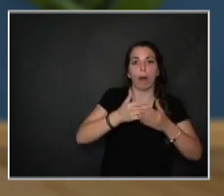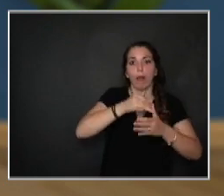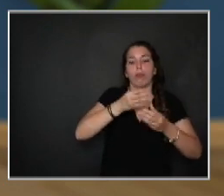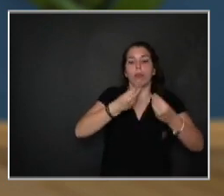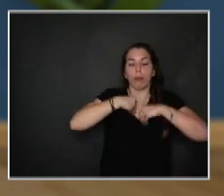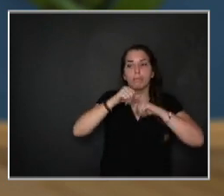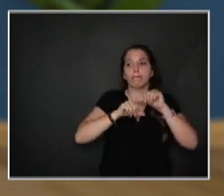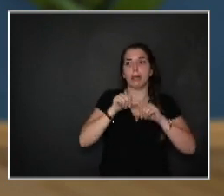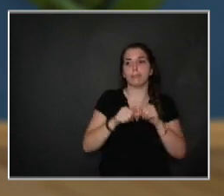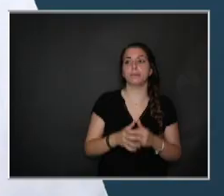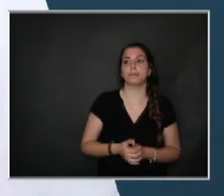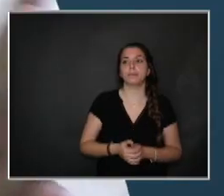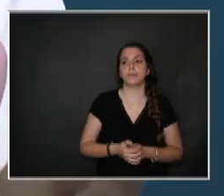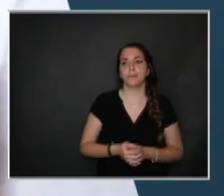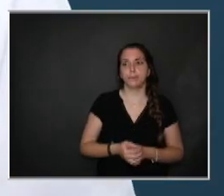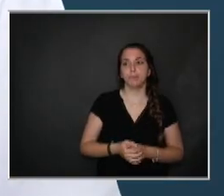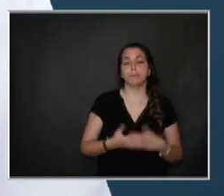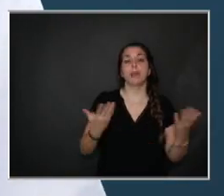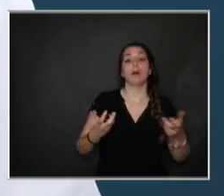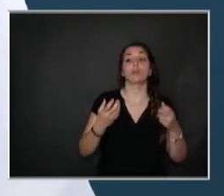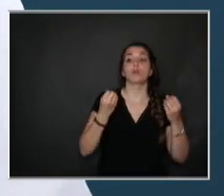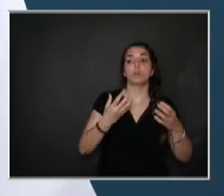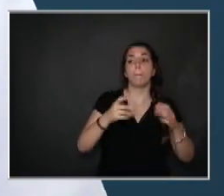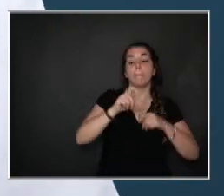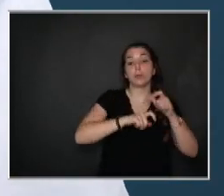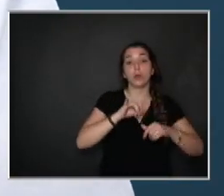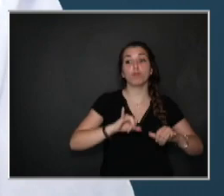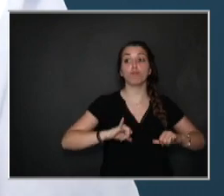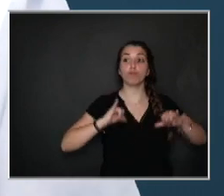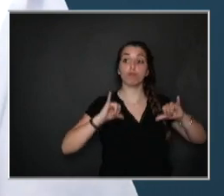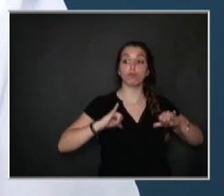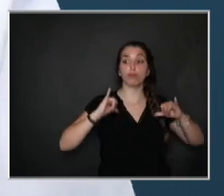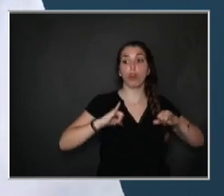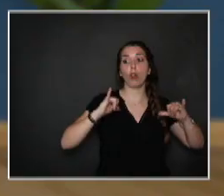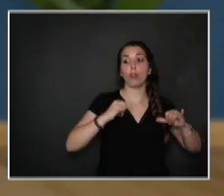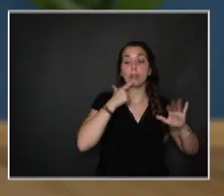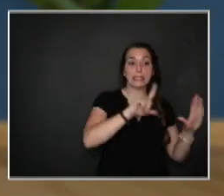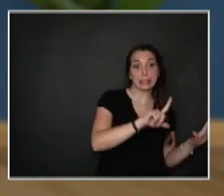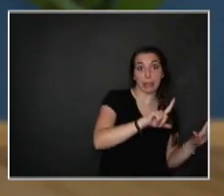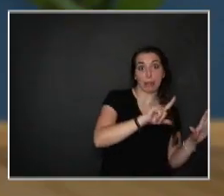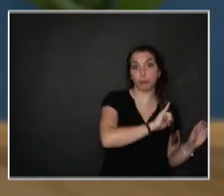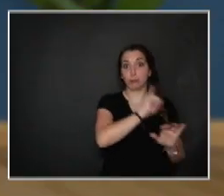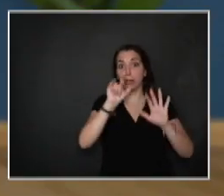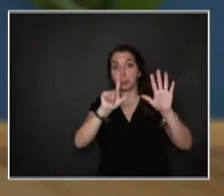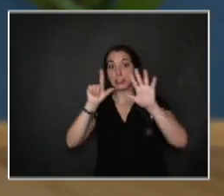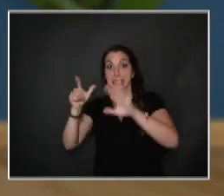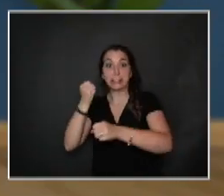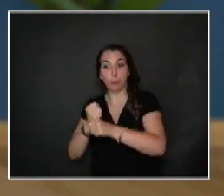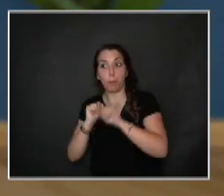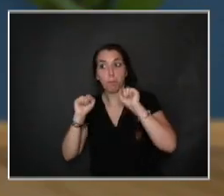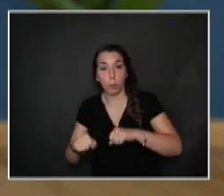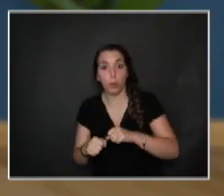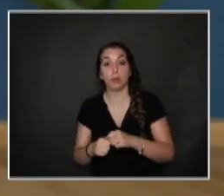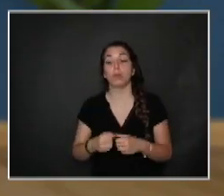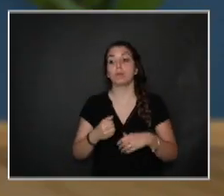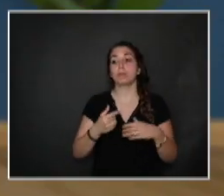y a une douleur qui est propre aux jeunes de 7 à 77 ans, qui peuvent lire Tintin